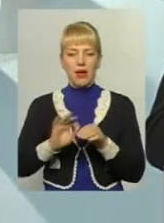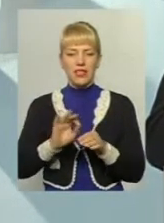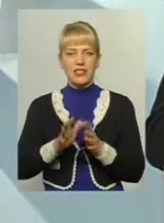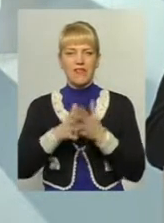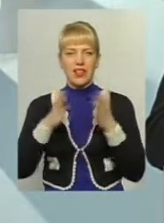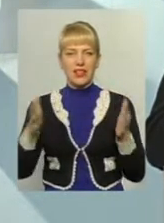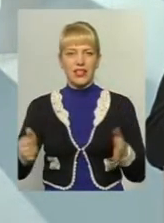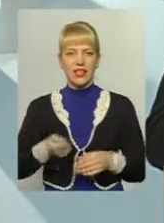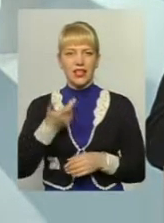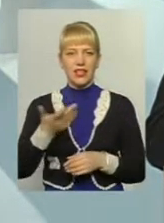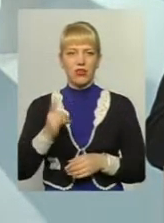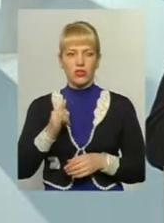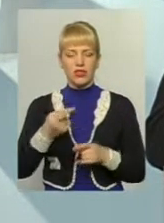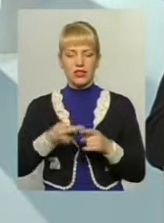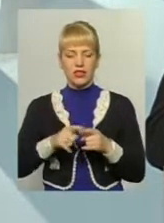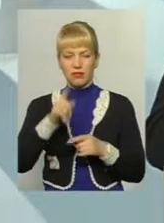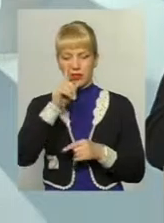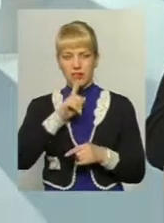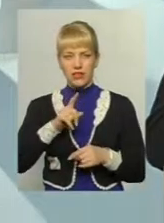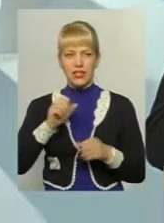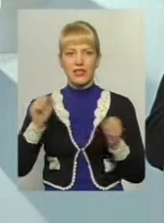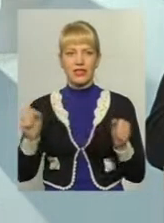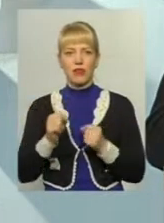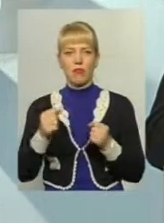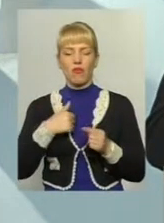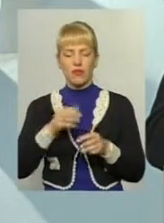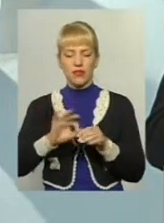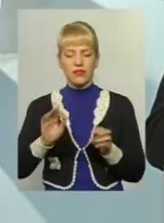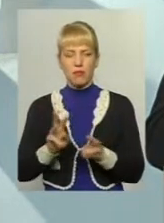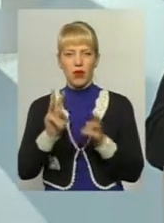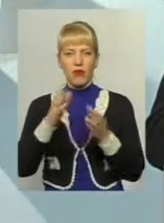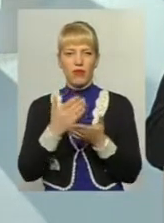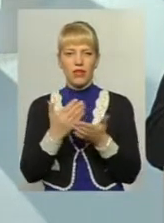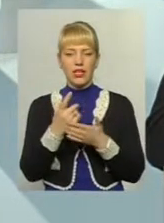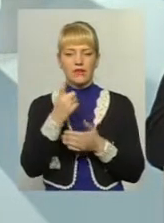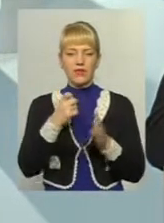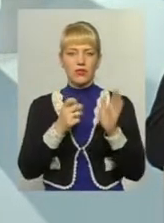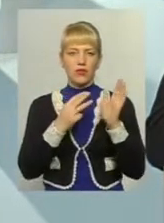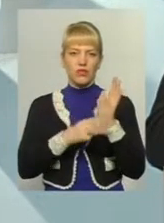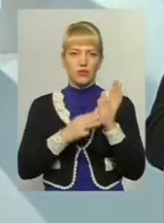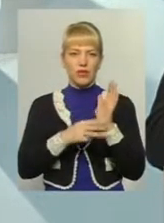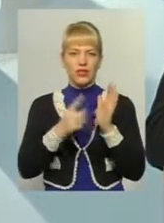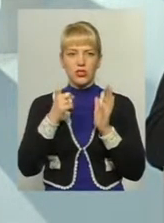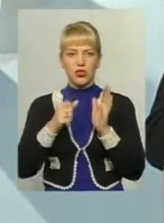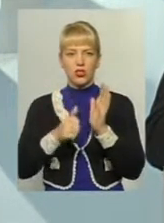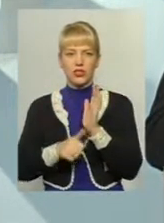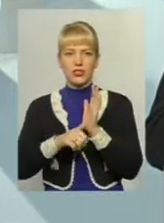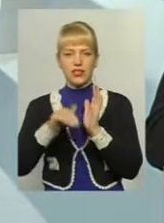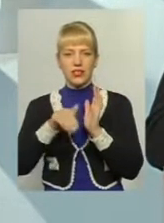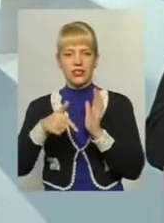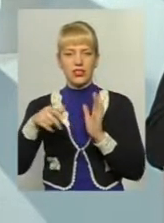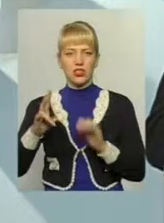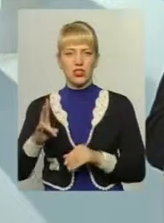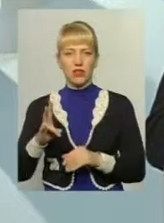безпосередньо газ для своєї котельні у НАК «Нафтогаз». Маємо прямий договір. Газ, який спалюється даховою